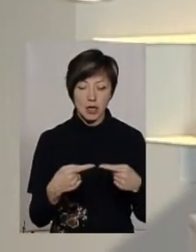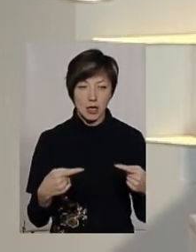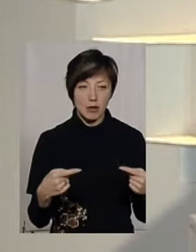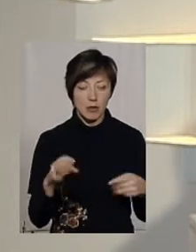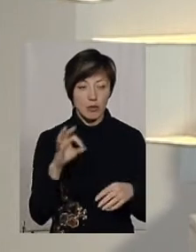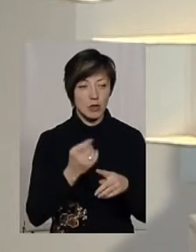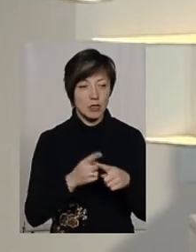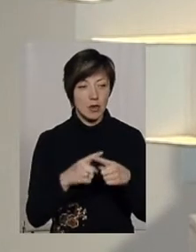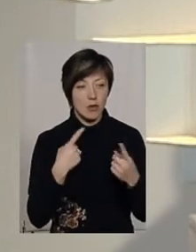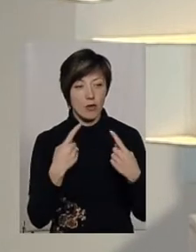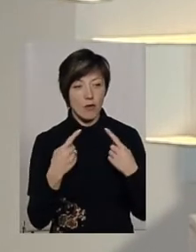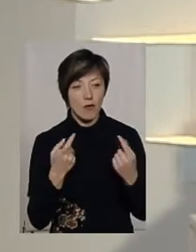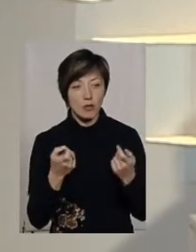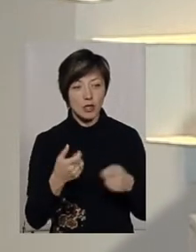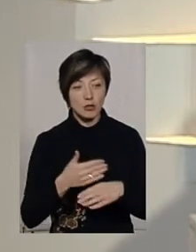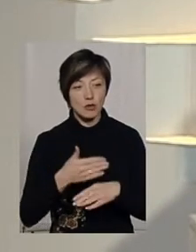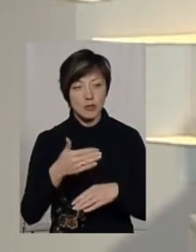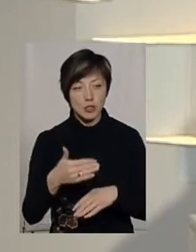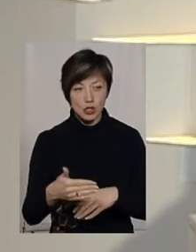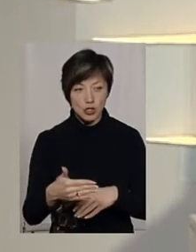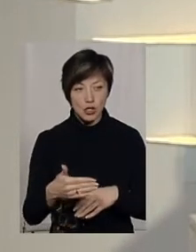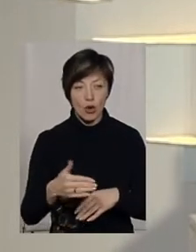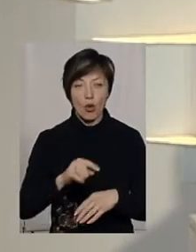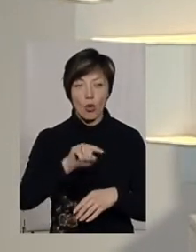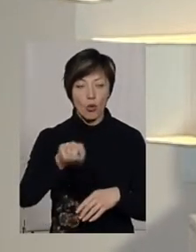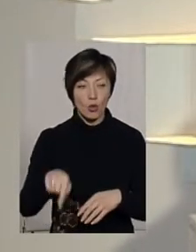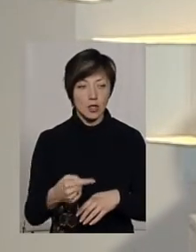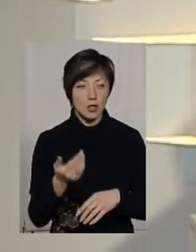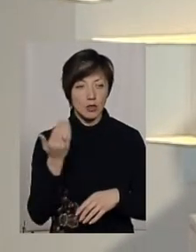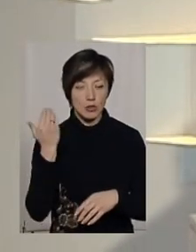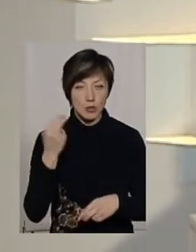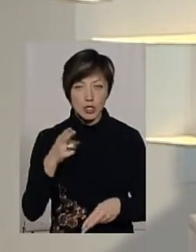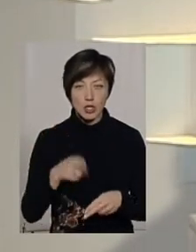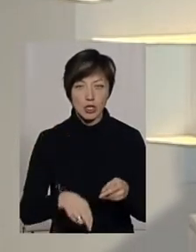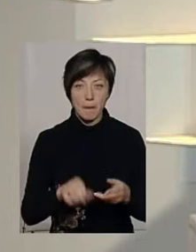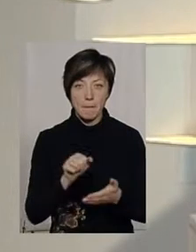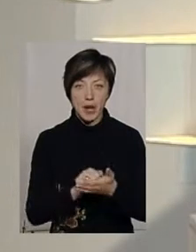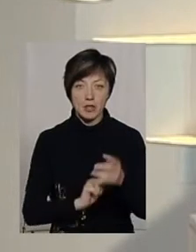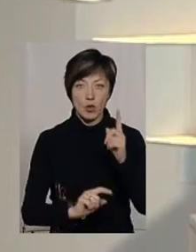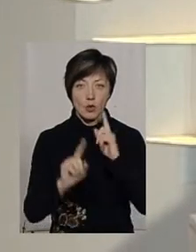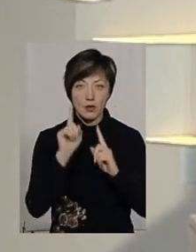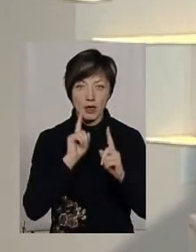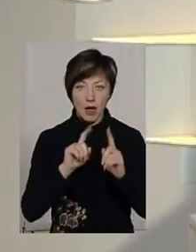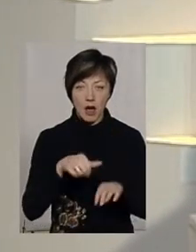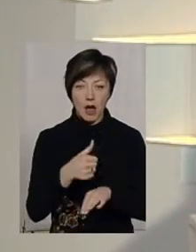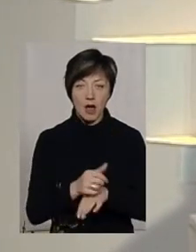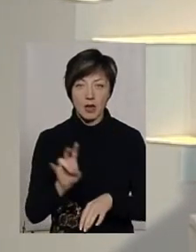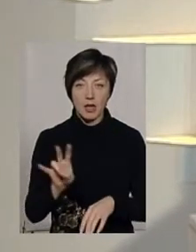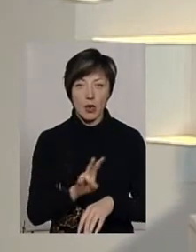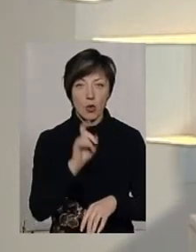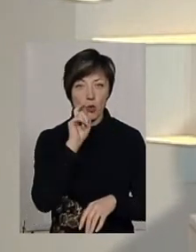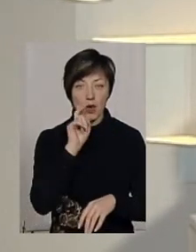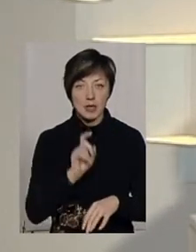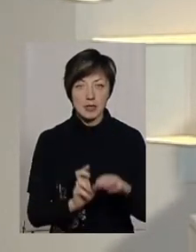я думаю, поговоримо дещо пізніше. А от буквально годину тому закінчилася прес-конференція, на якій архієрей Української